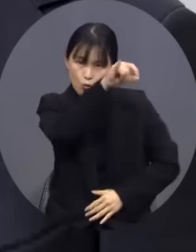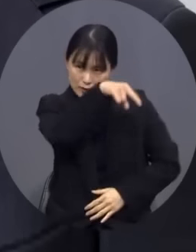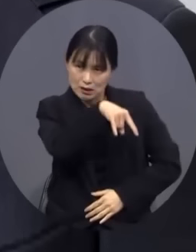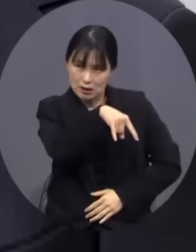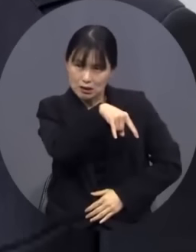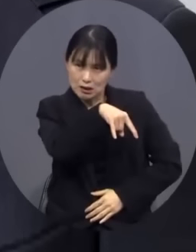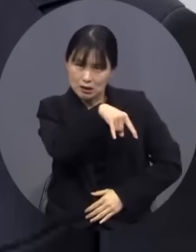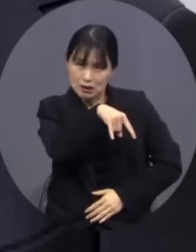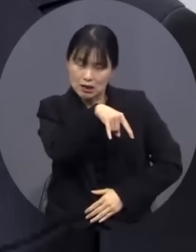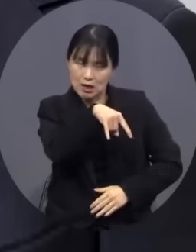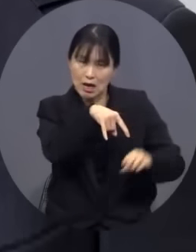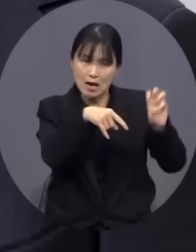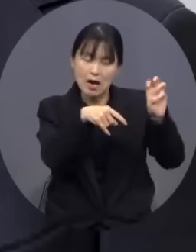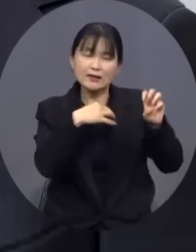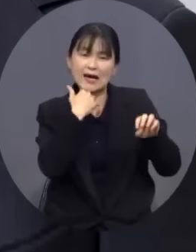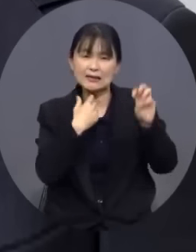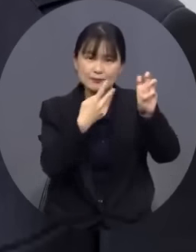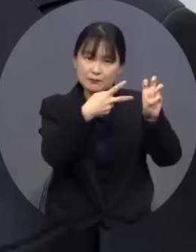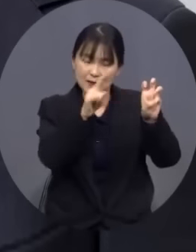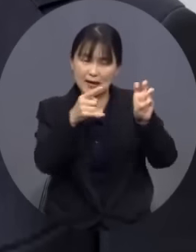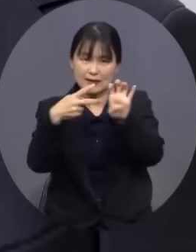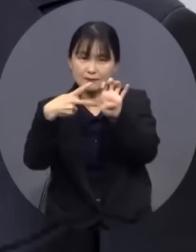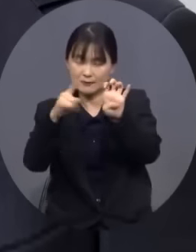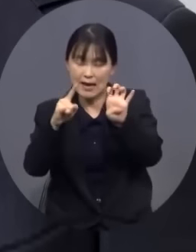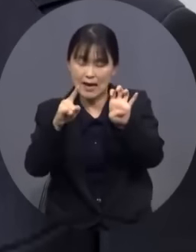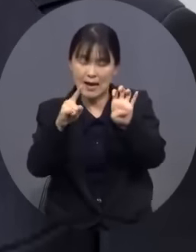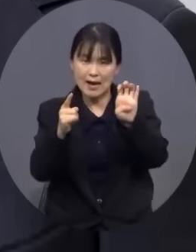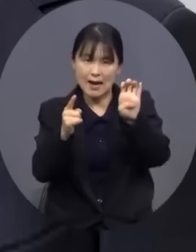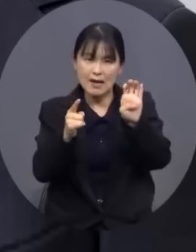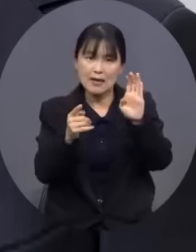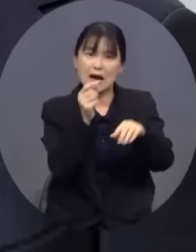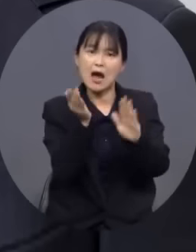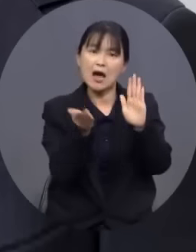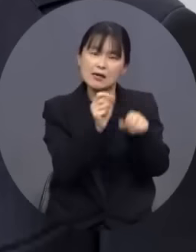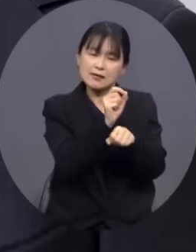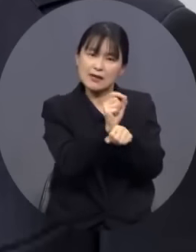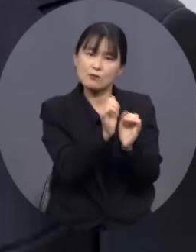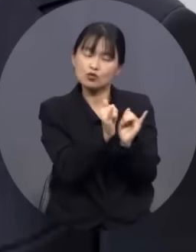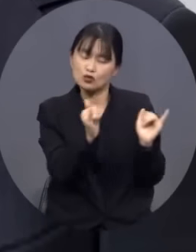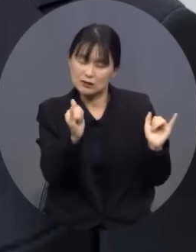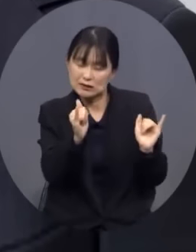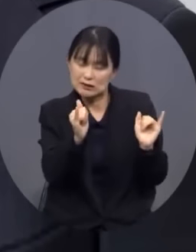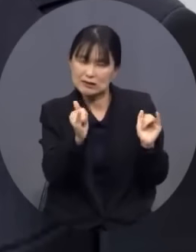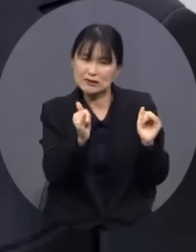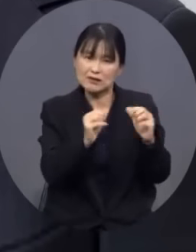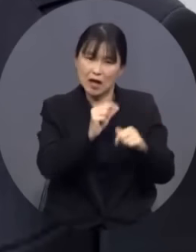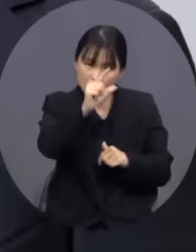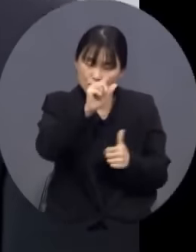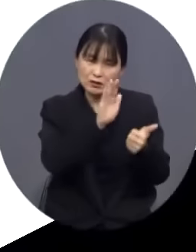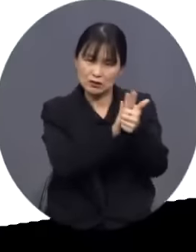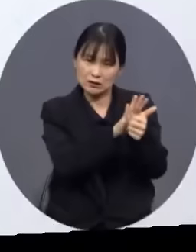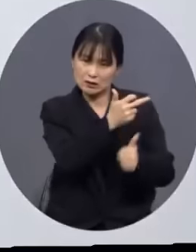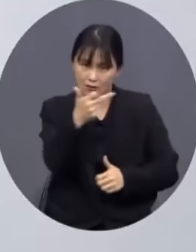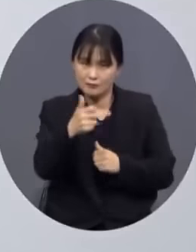후보는 30대와 40대 화이트 컬라 종사자에서 지지도가 높은 것으로